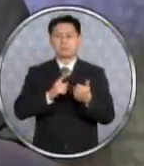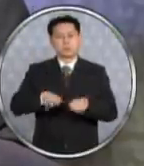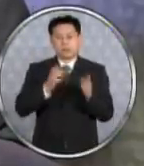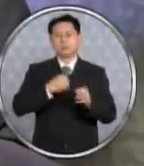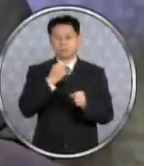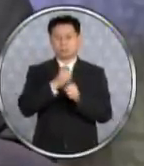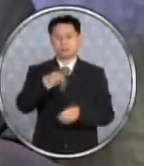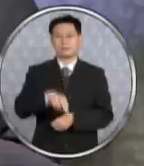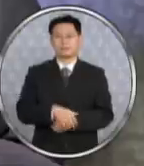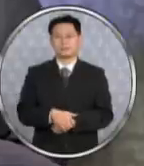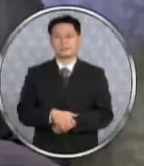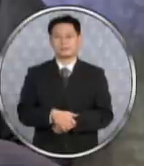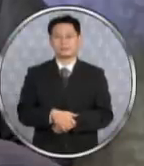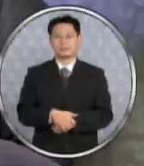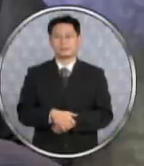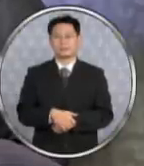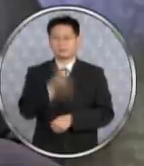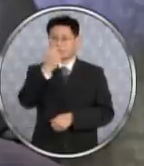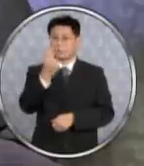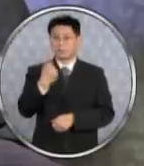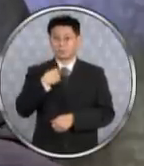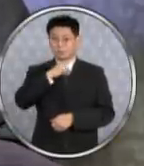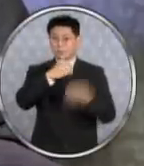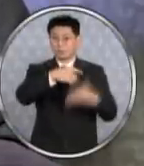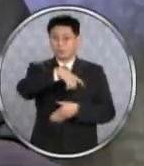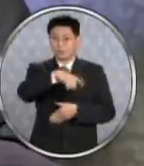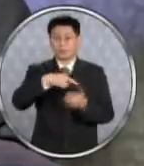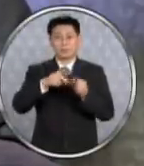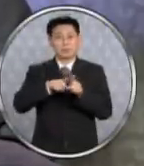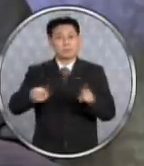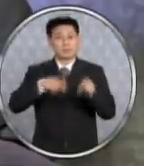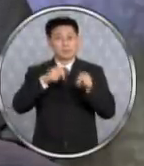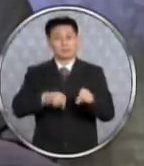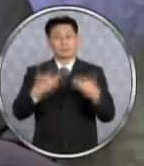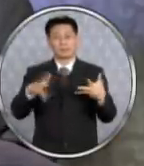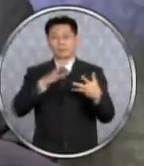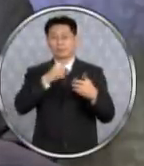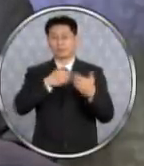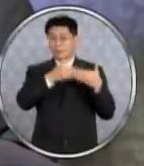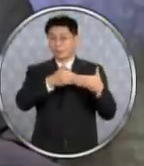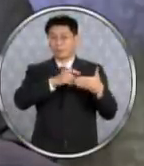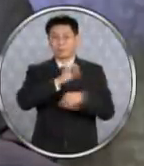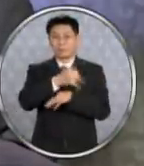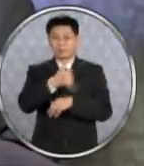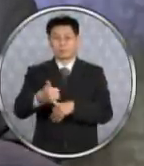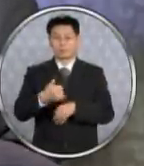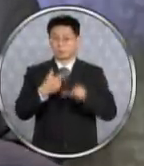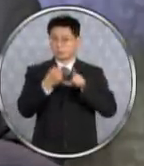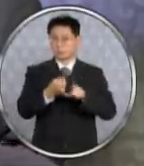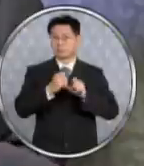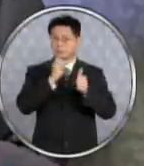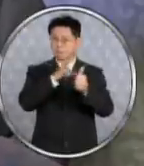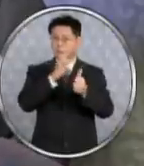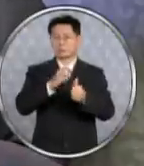做。尤其是两岸和平协议，很多的北京的学者跟智囊公开的呼应